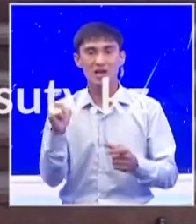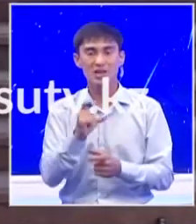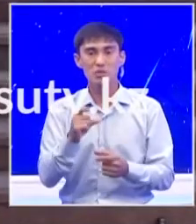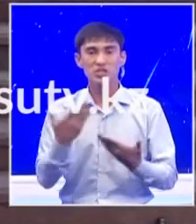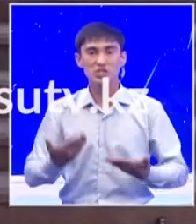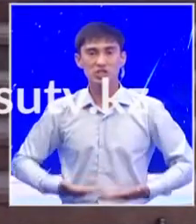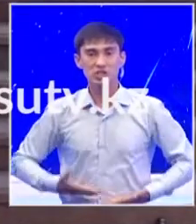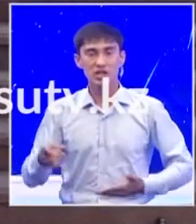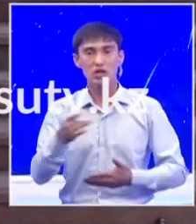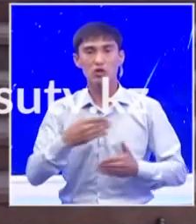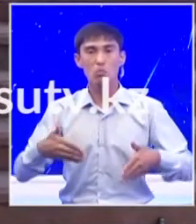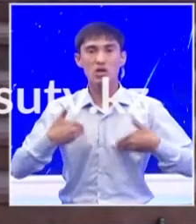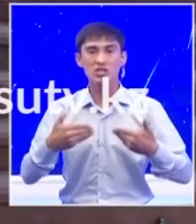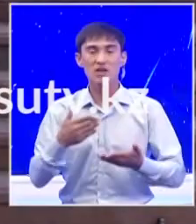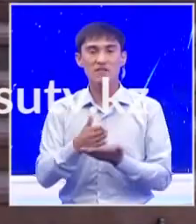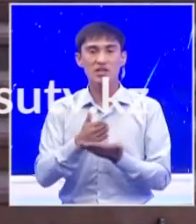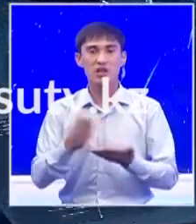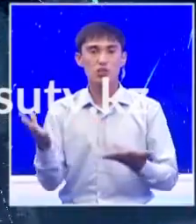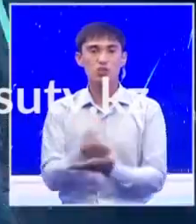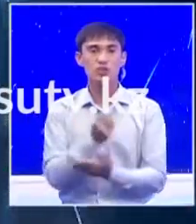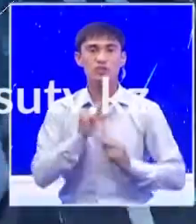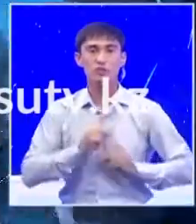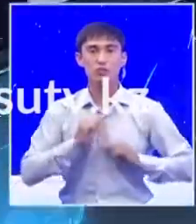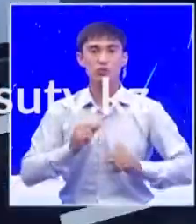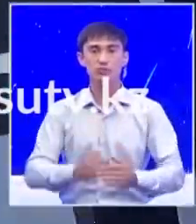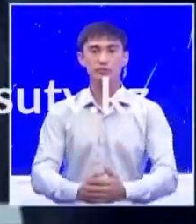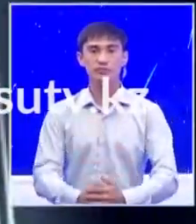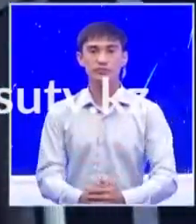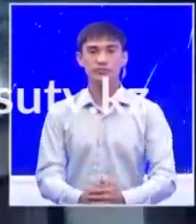региона и пожелал ветеранам удачи в работе.